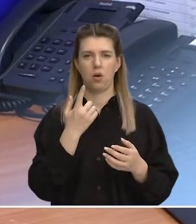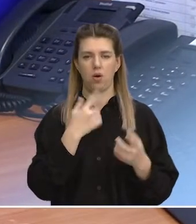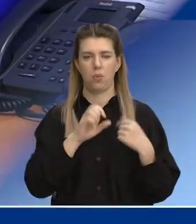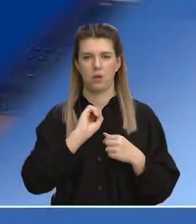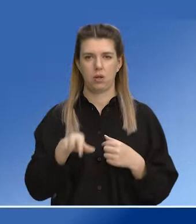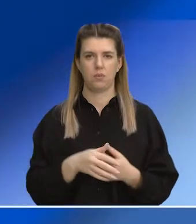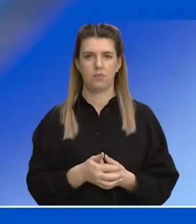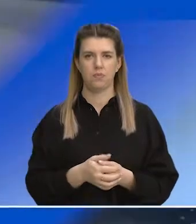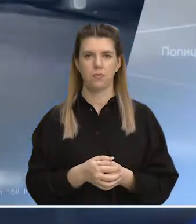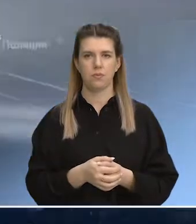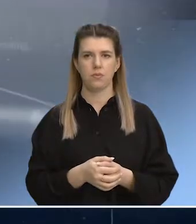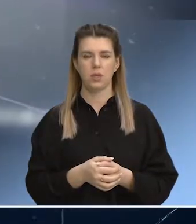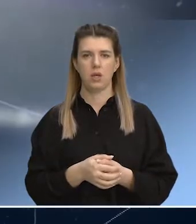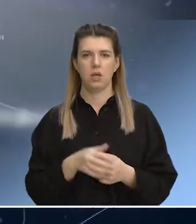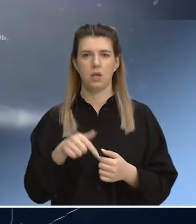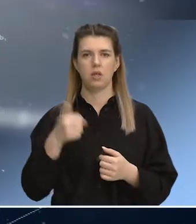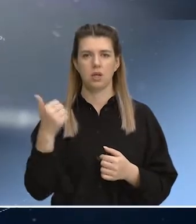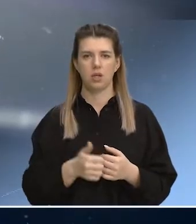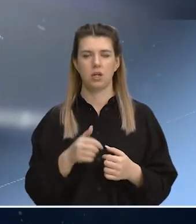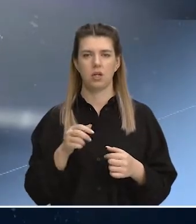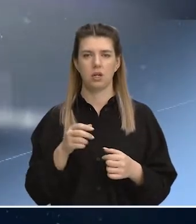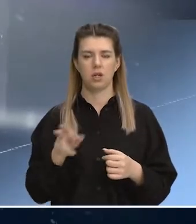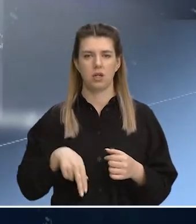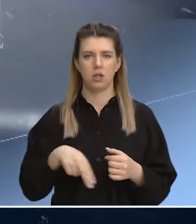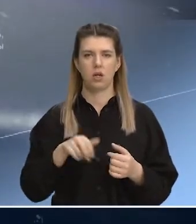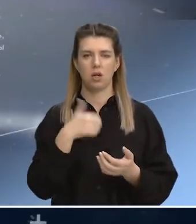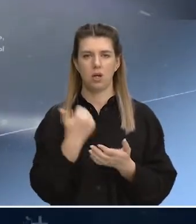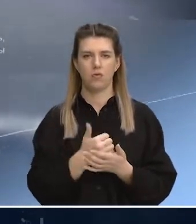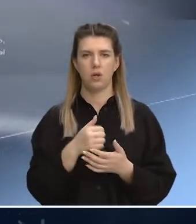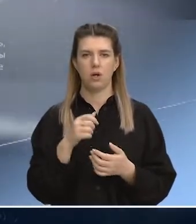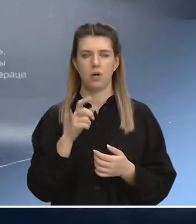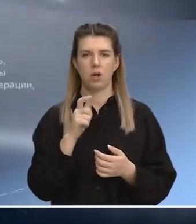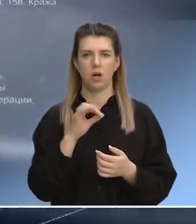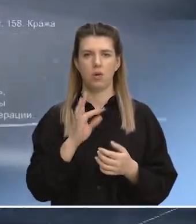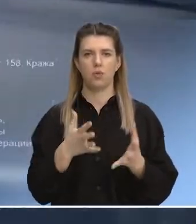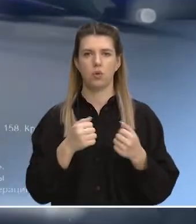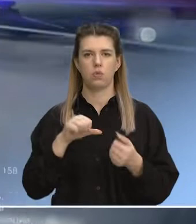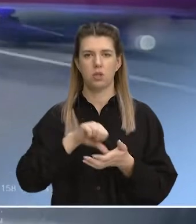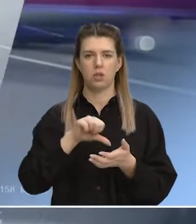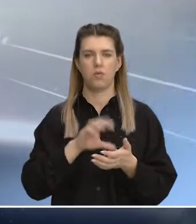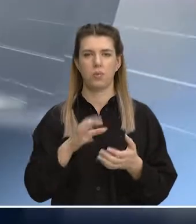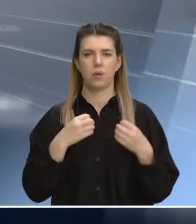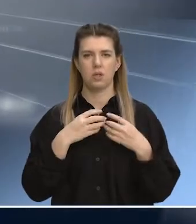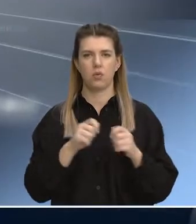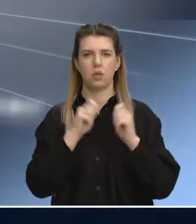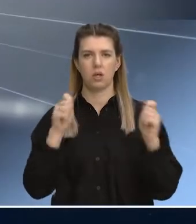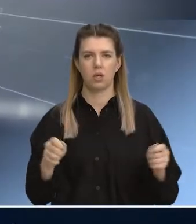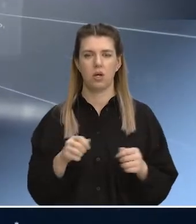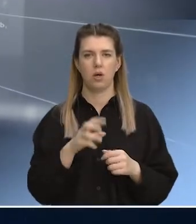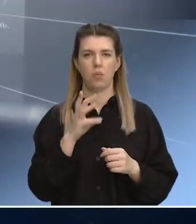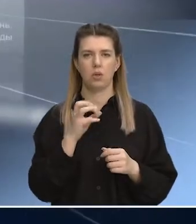выдворения. На минувшей неделе начальник Донского главка МВД Олег Агарков принял участие в торжественном